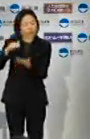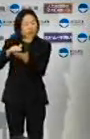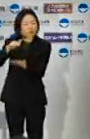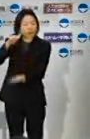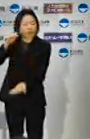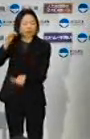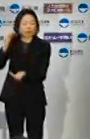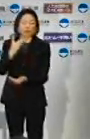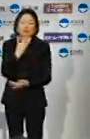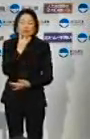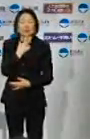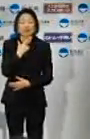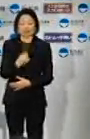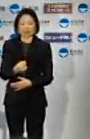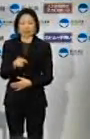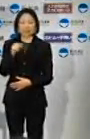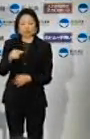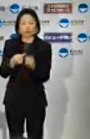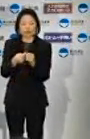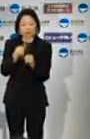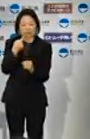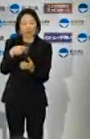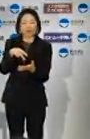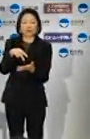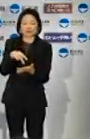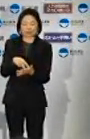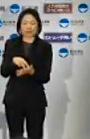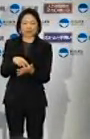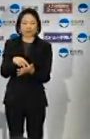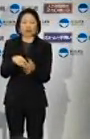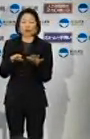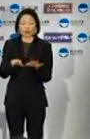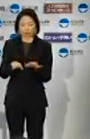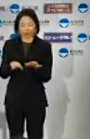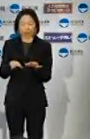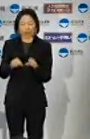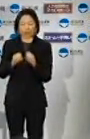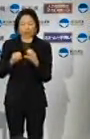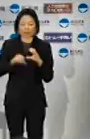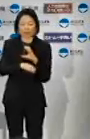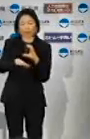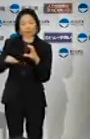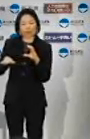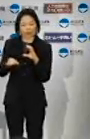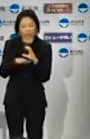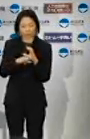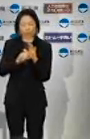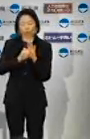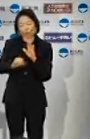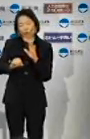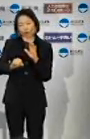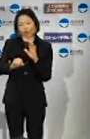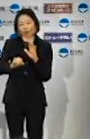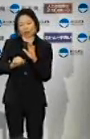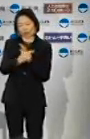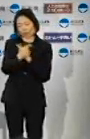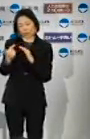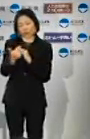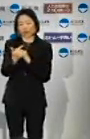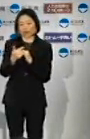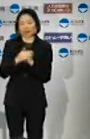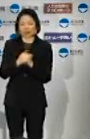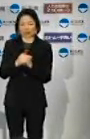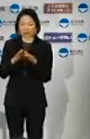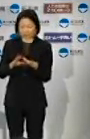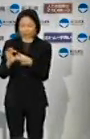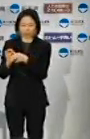期待したい、その少なくとも取っかかりとしてはすごくこの今回のキャンペーンは大きな効果があったというか、